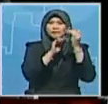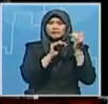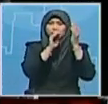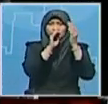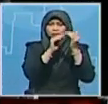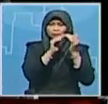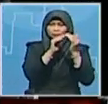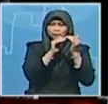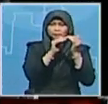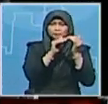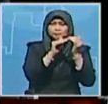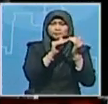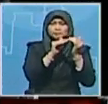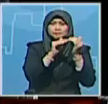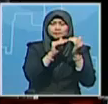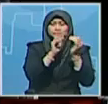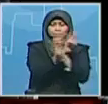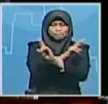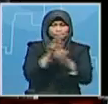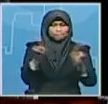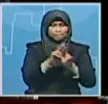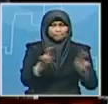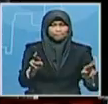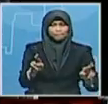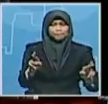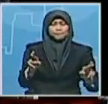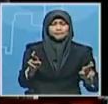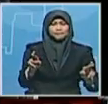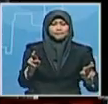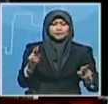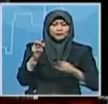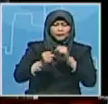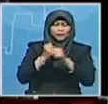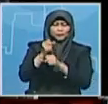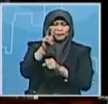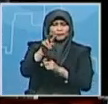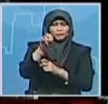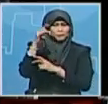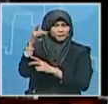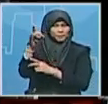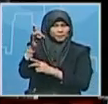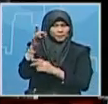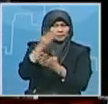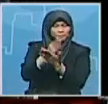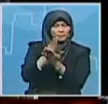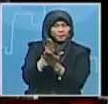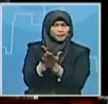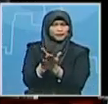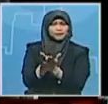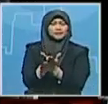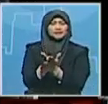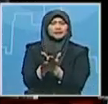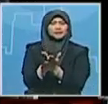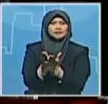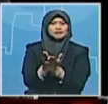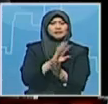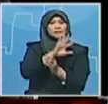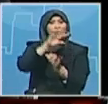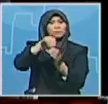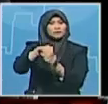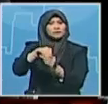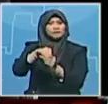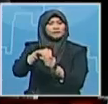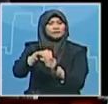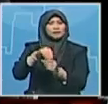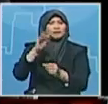bahawa persiapan kita melalui 2018 ini, bajet yang begitu inklusif,